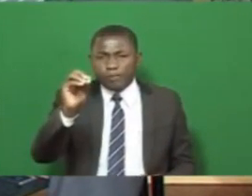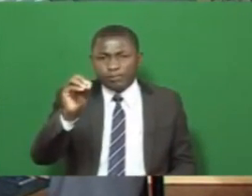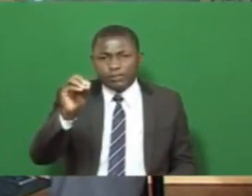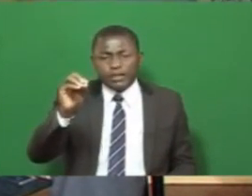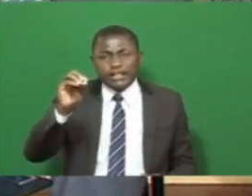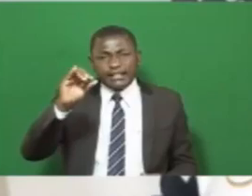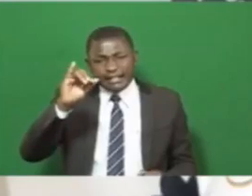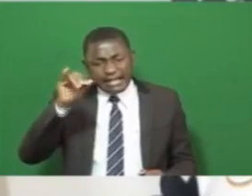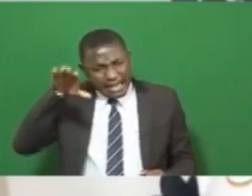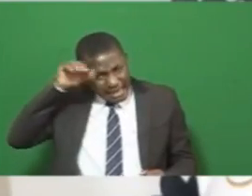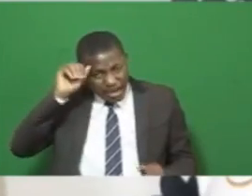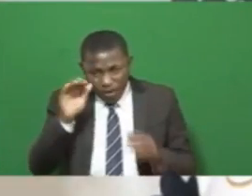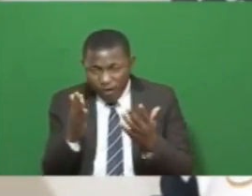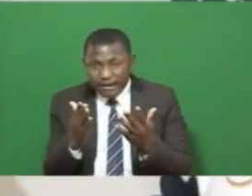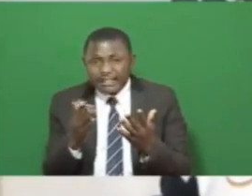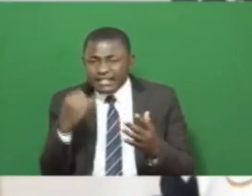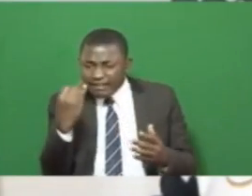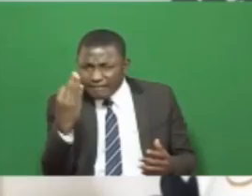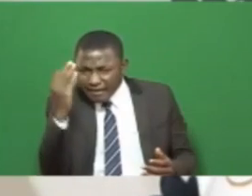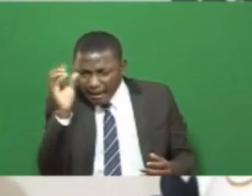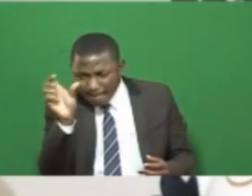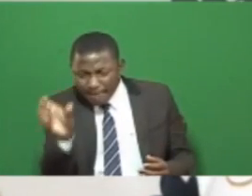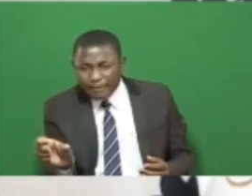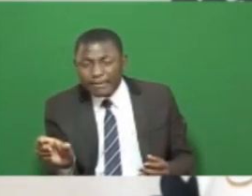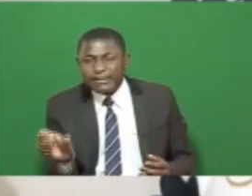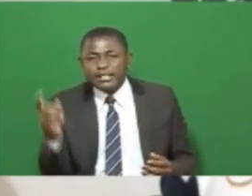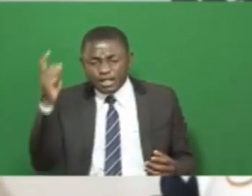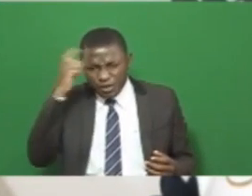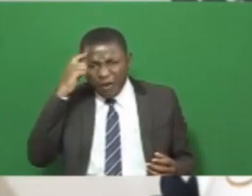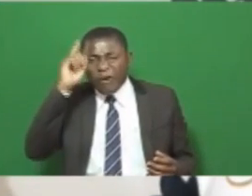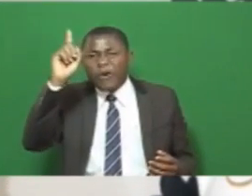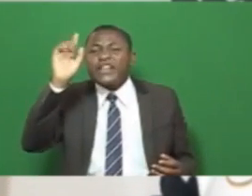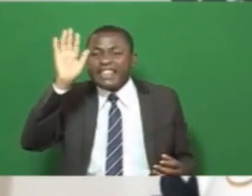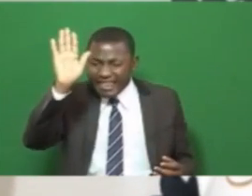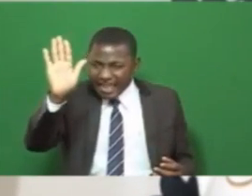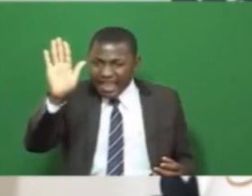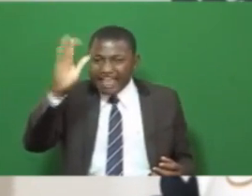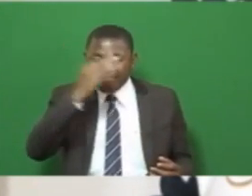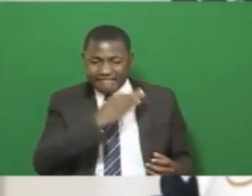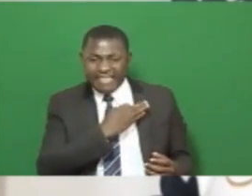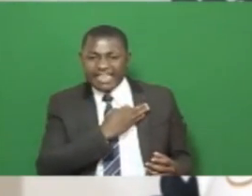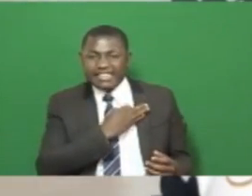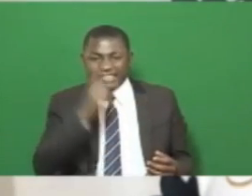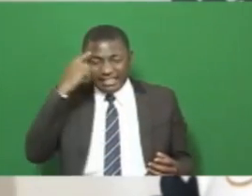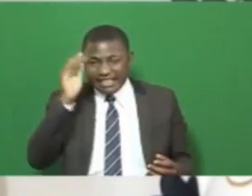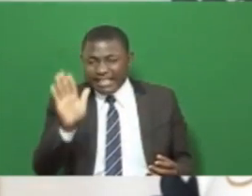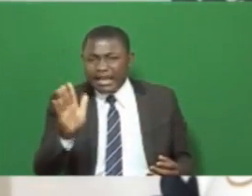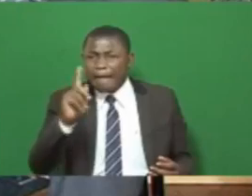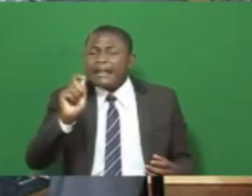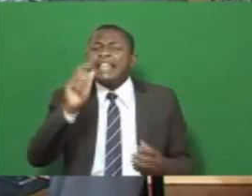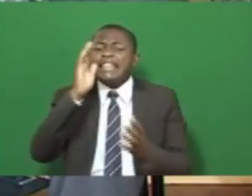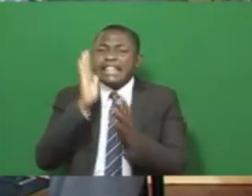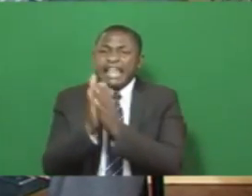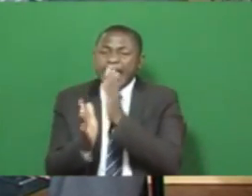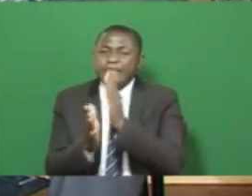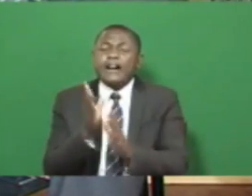pari kunzi manje naJames. Iwe ukangogumbira pakutenda bedzi nekudaidza zita raJesu. Uri kutokundwa futi